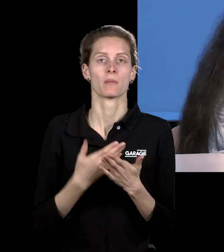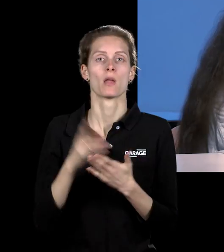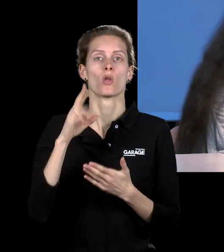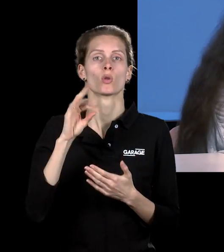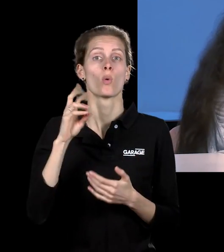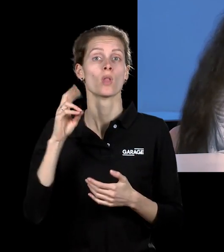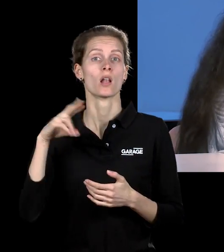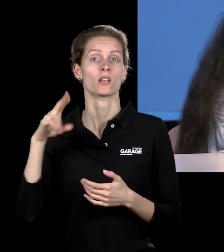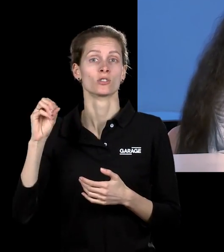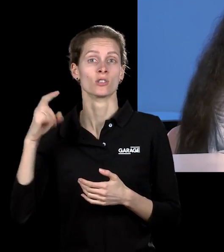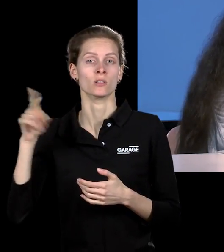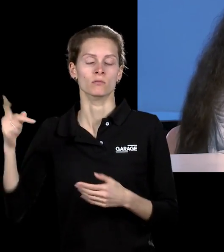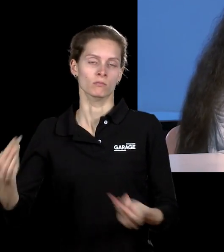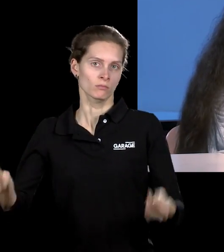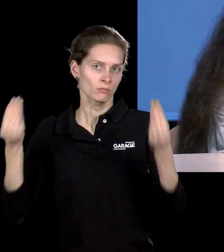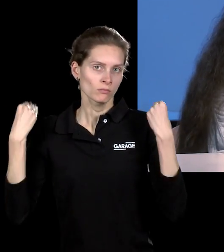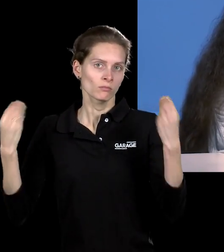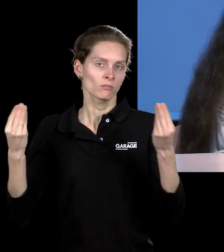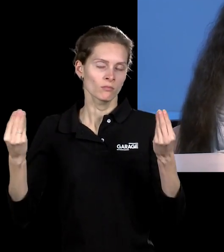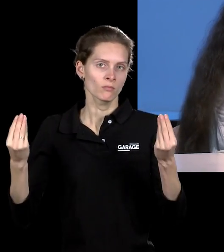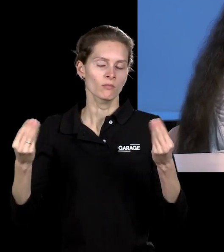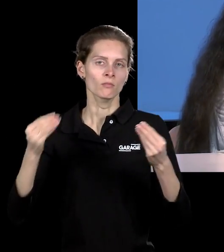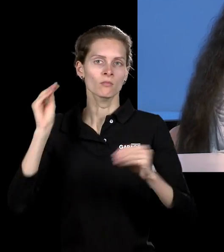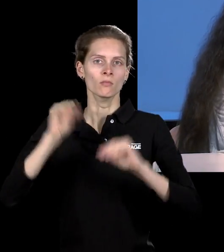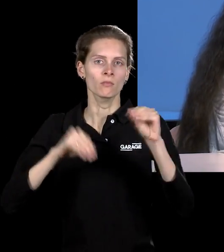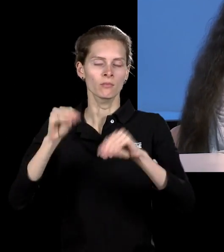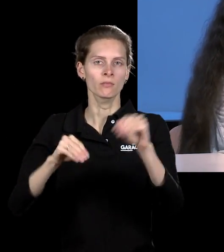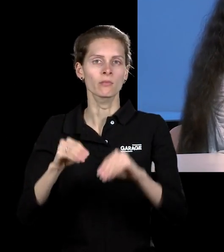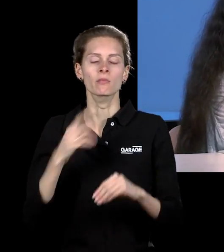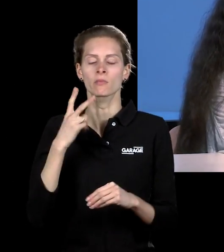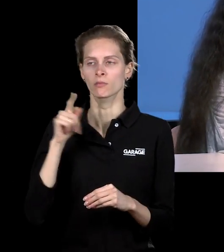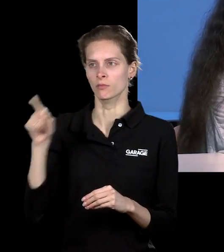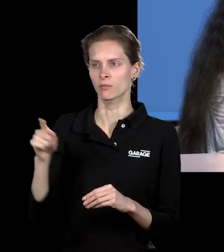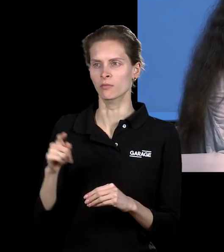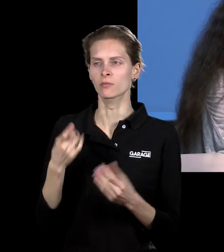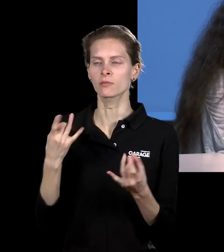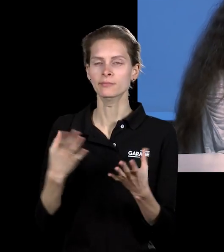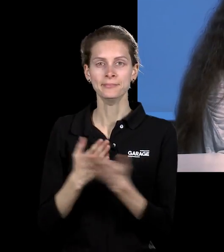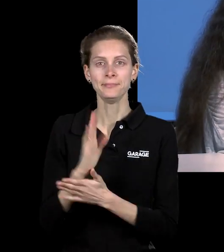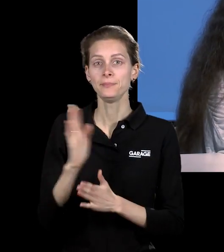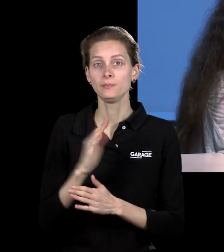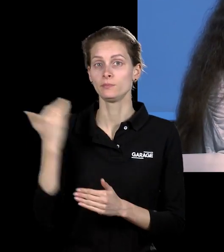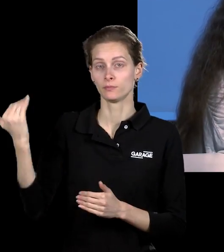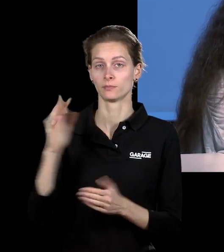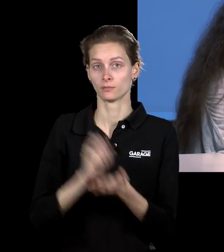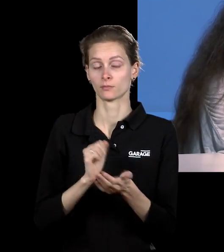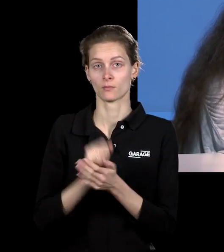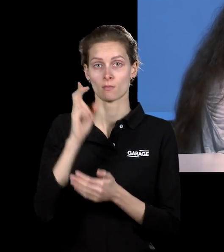его грандиозными инсталляциями не был минималистом, он был барочным художником, потому что это было слишком